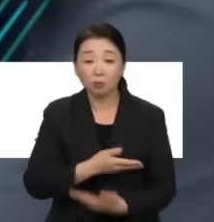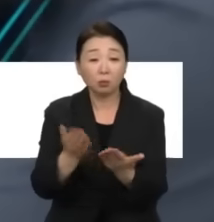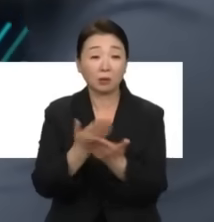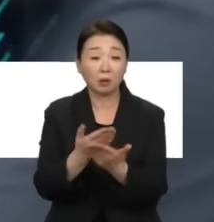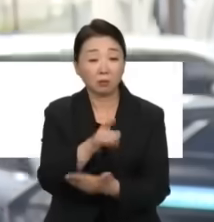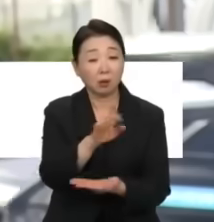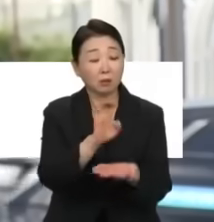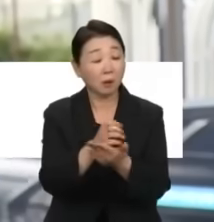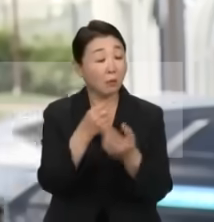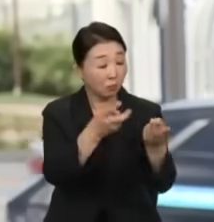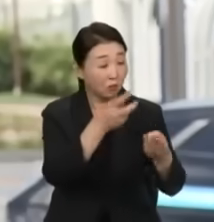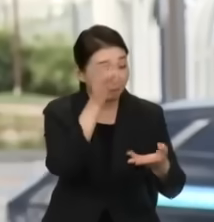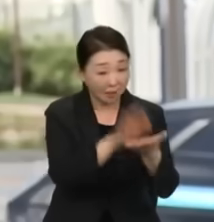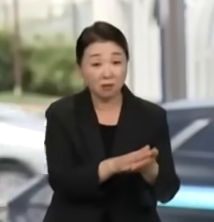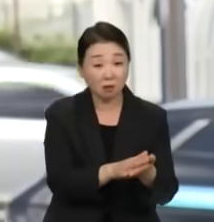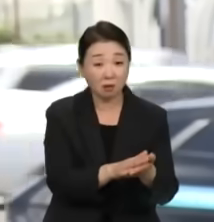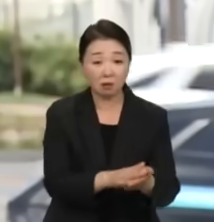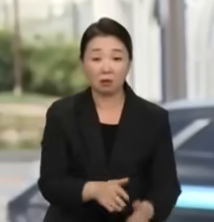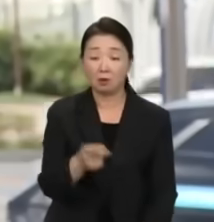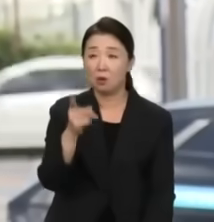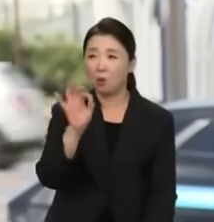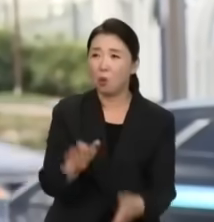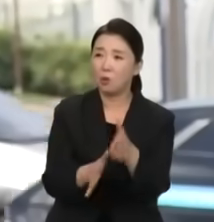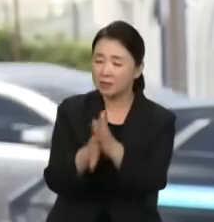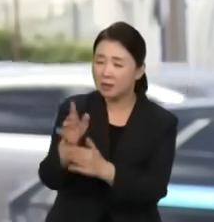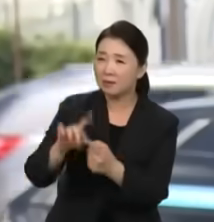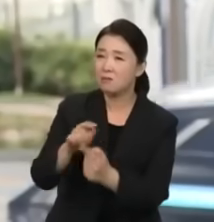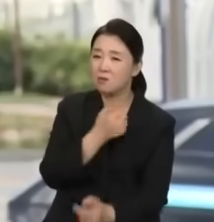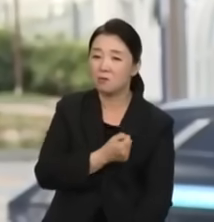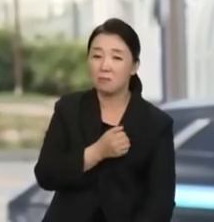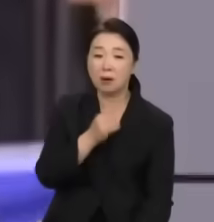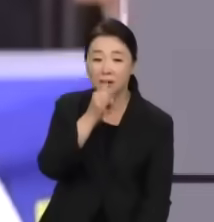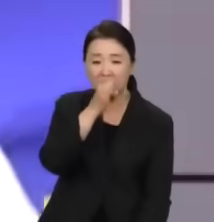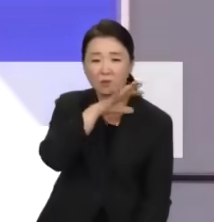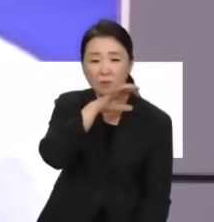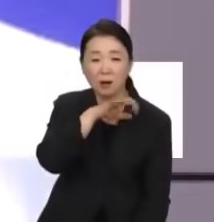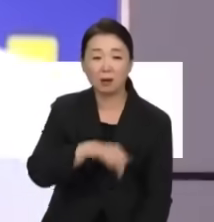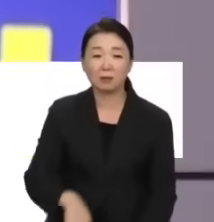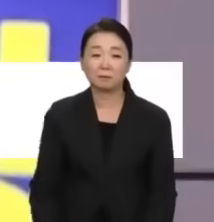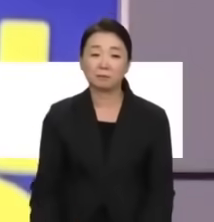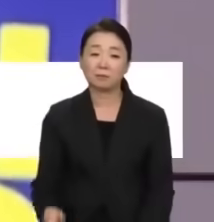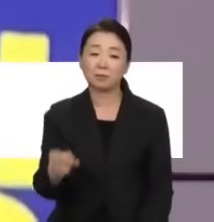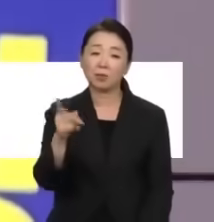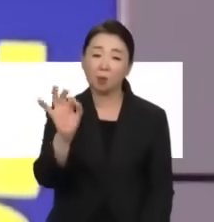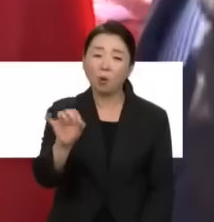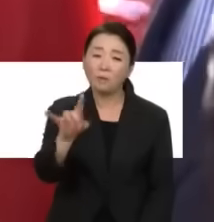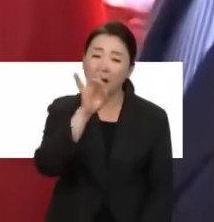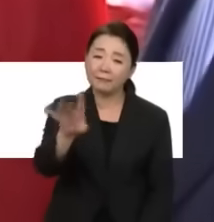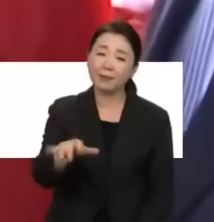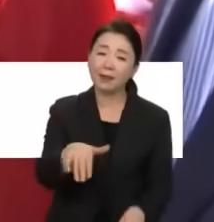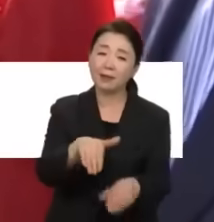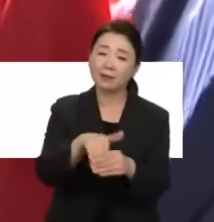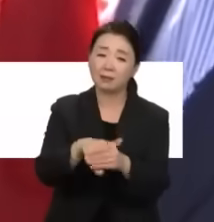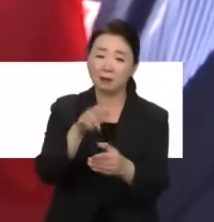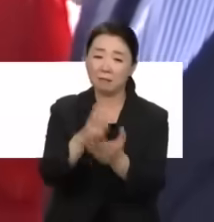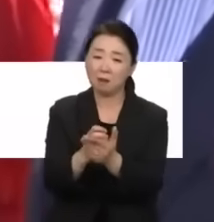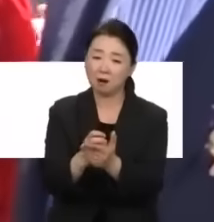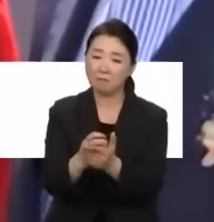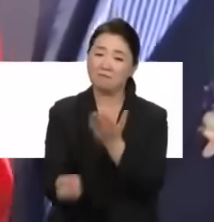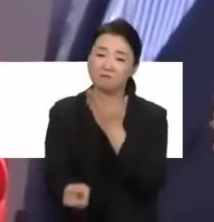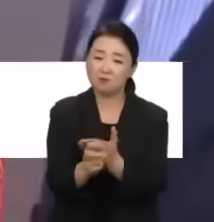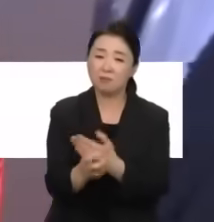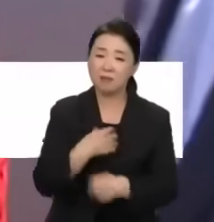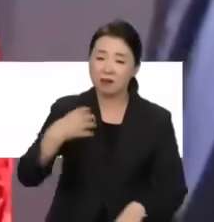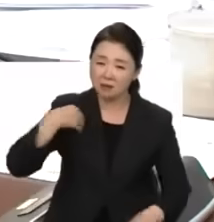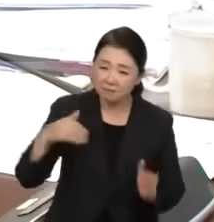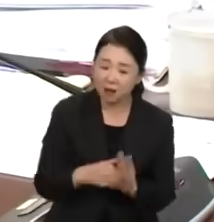그러는데 갔냐? 홍 시장에 대한 원망도 표현했고 홍준표 되면 안 돼. 선거법 걸린 거 내가 신하를 다